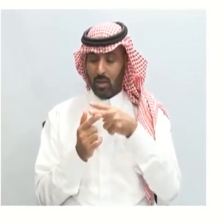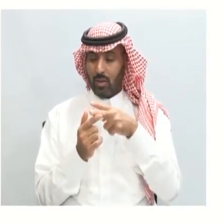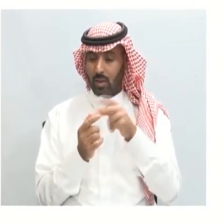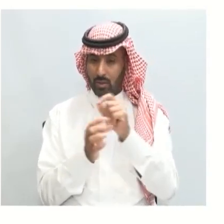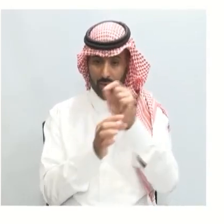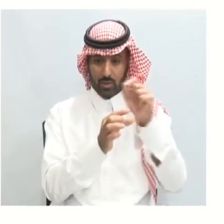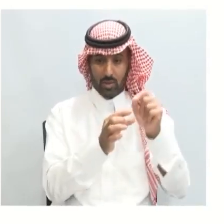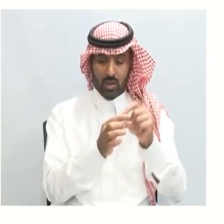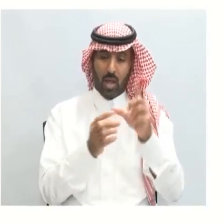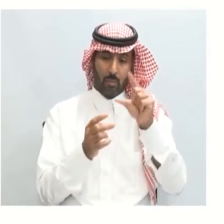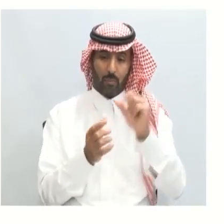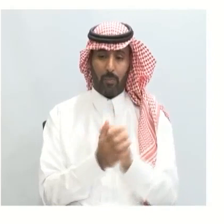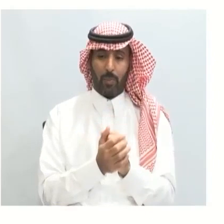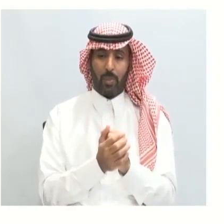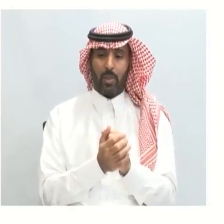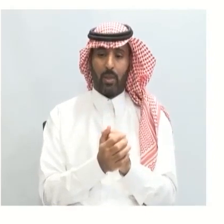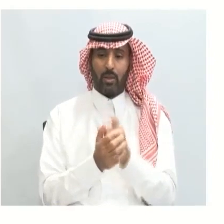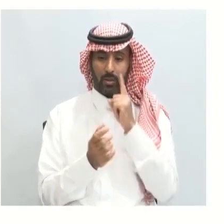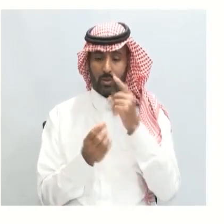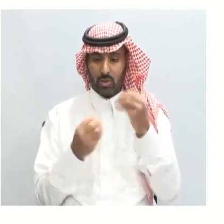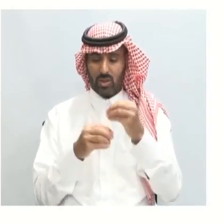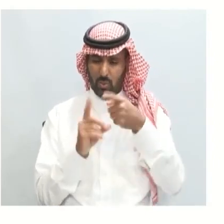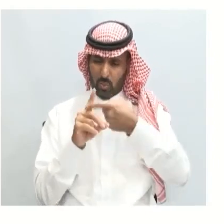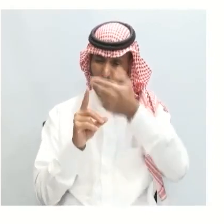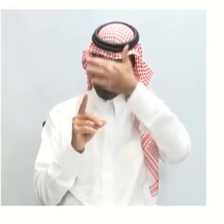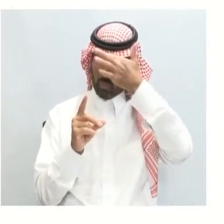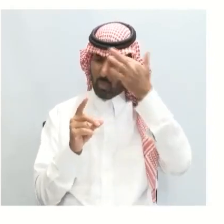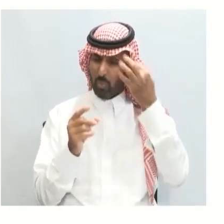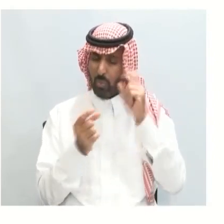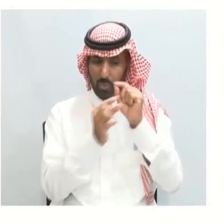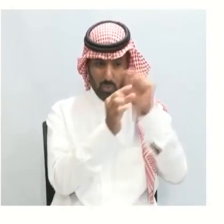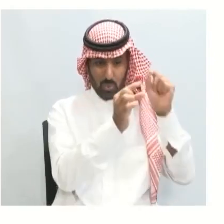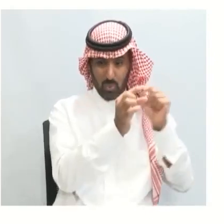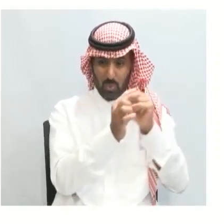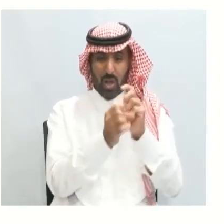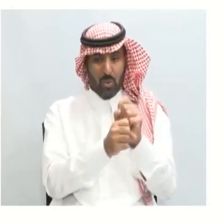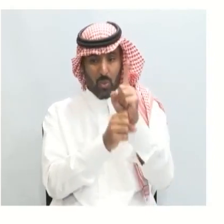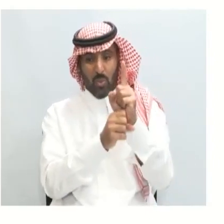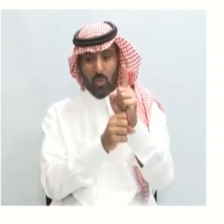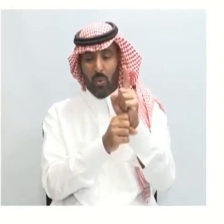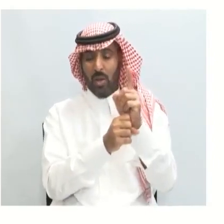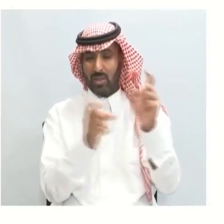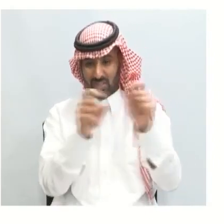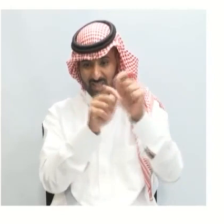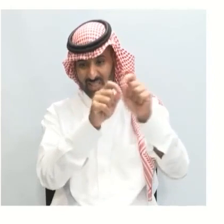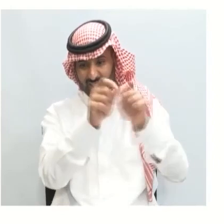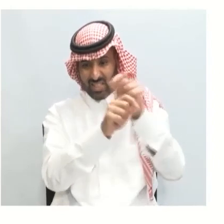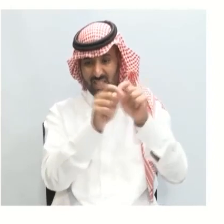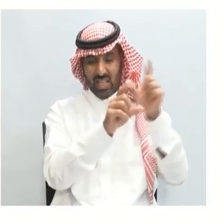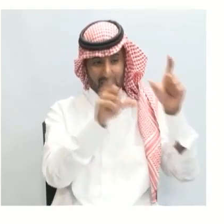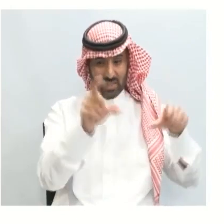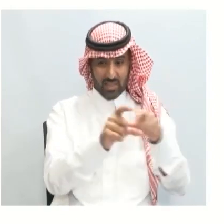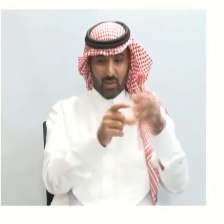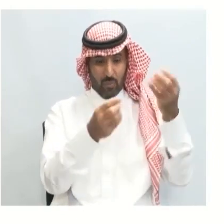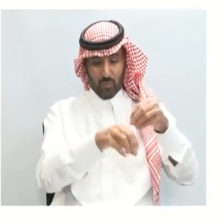الجزئيه سيعطيك ملخص عنها عندما تزداد درجه الحراره تتحرك جسيمات الغاز وتصطدم اسرع بجدار الاناء